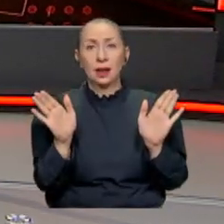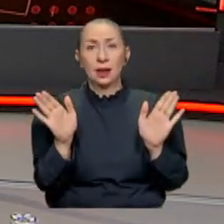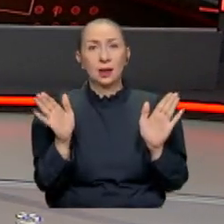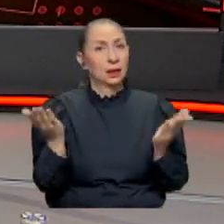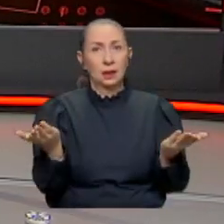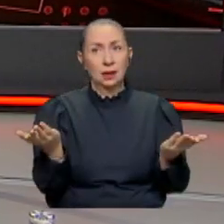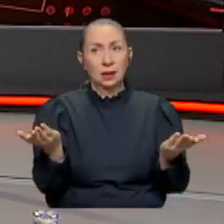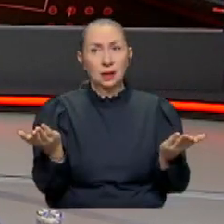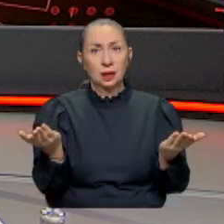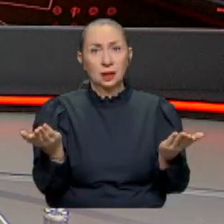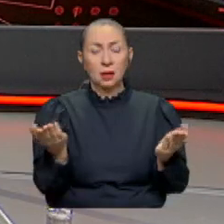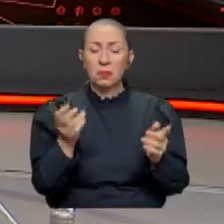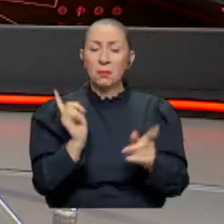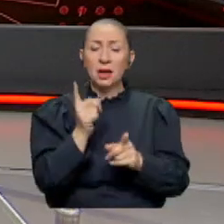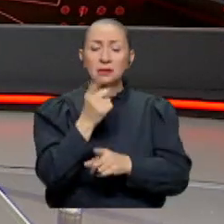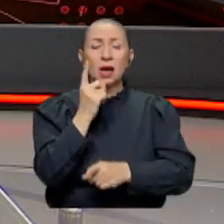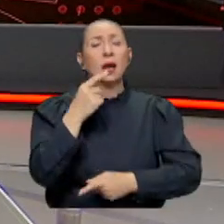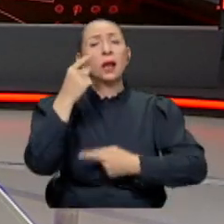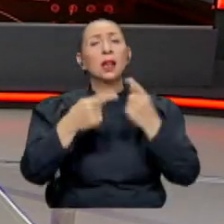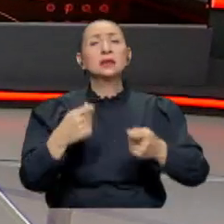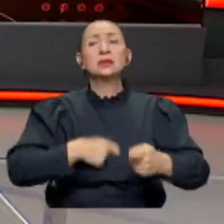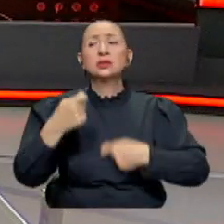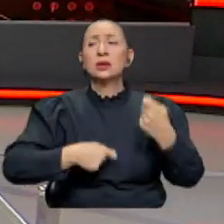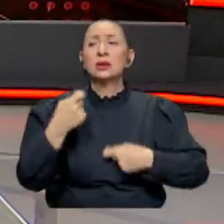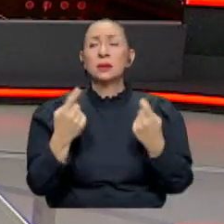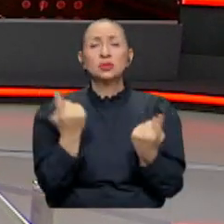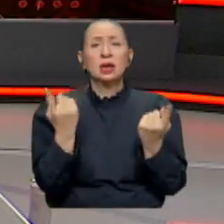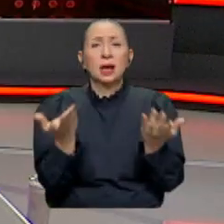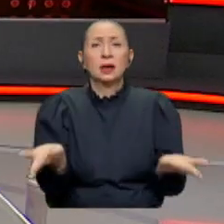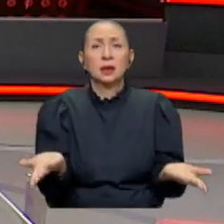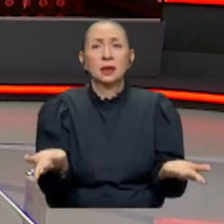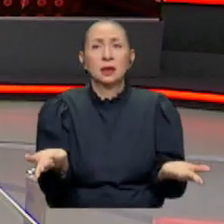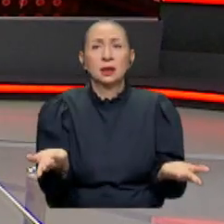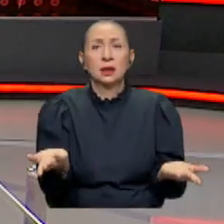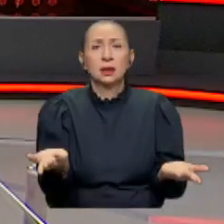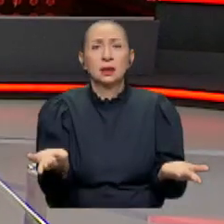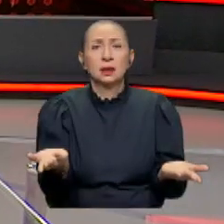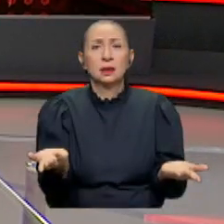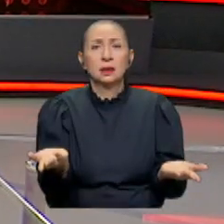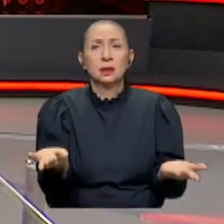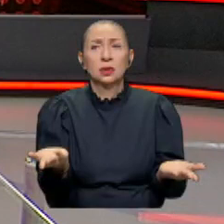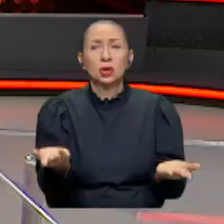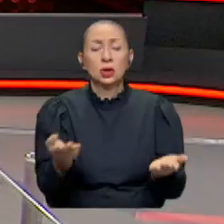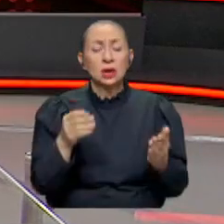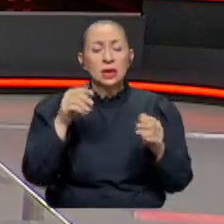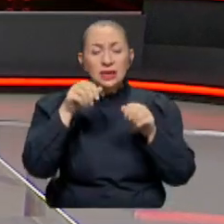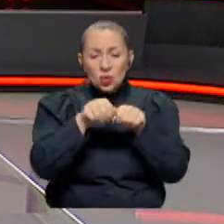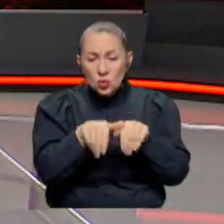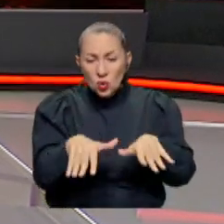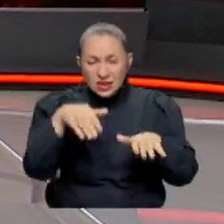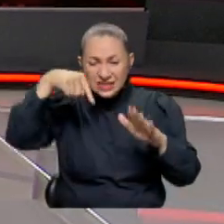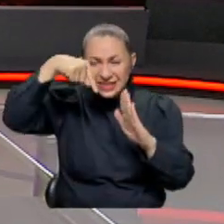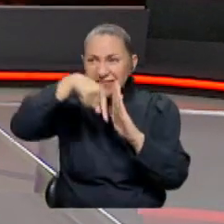Bir takım Vahabi saçmalıklar, bir şeyler işte. kökten bir takım